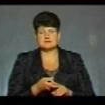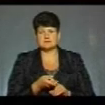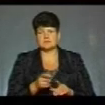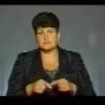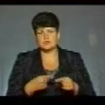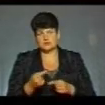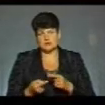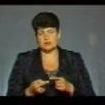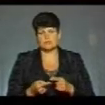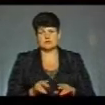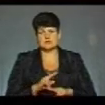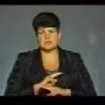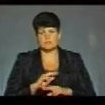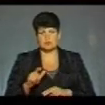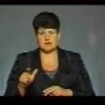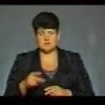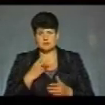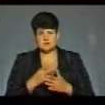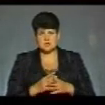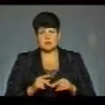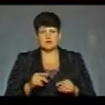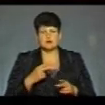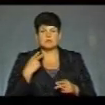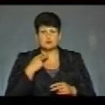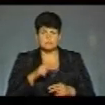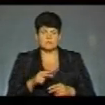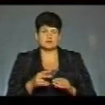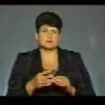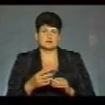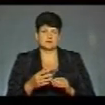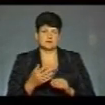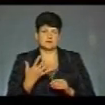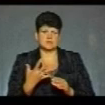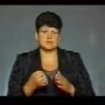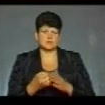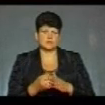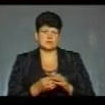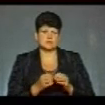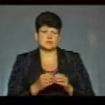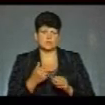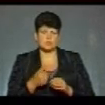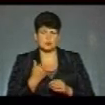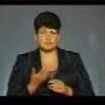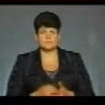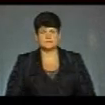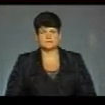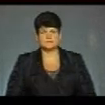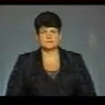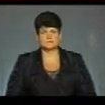осіб, передбачає ув'язнення від 5 до 10 років з позбавленням права керувати автомобілем.